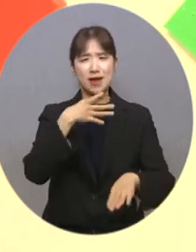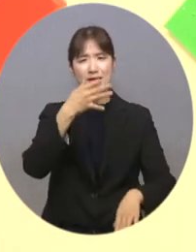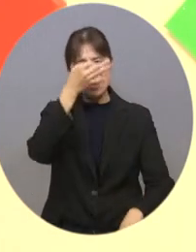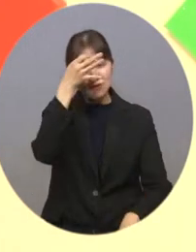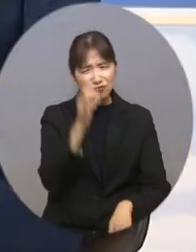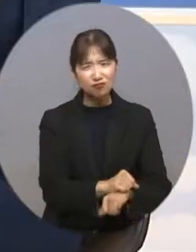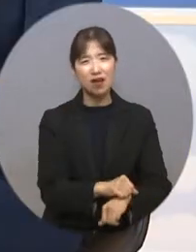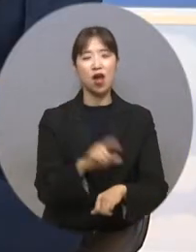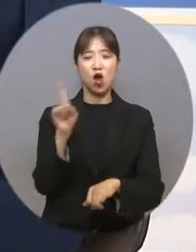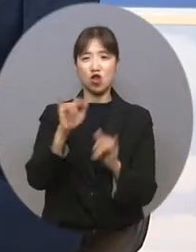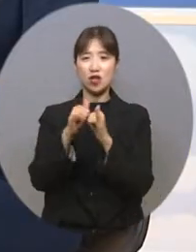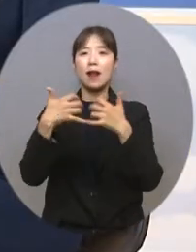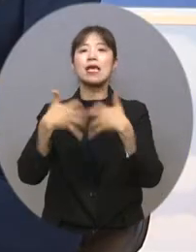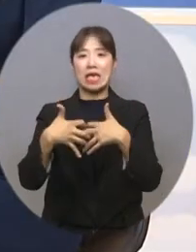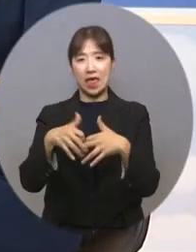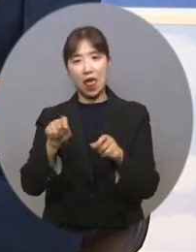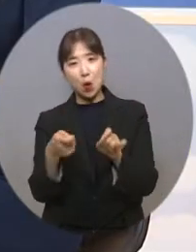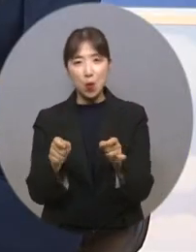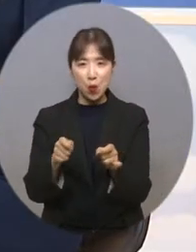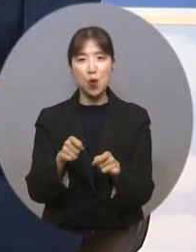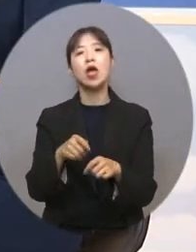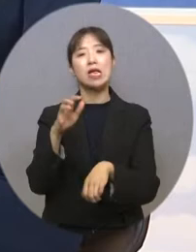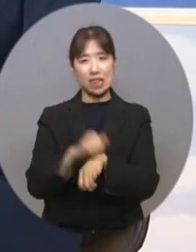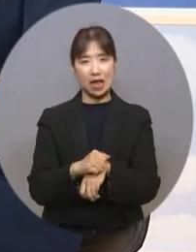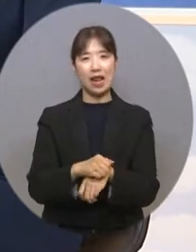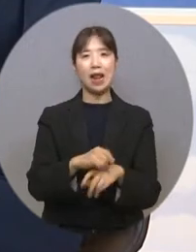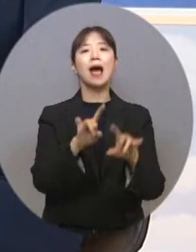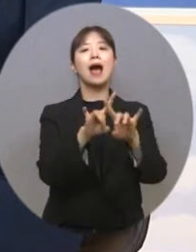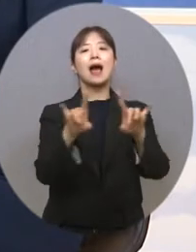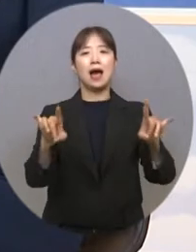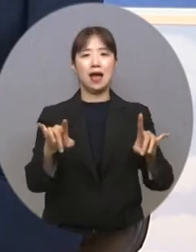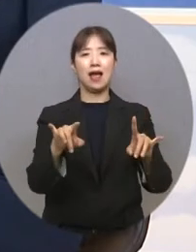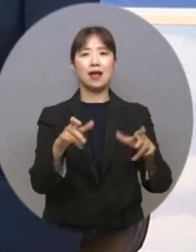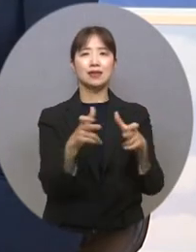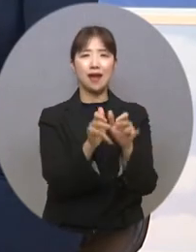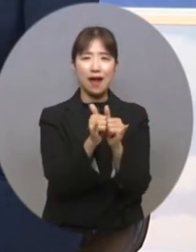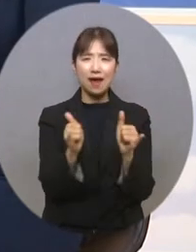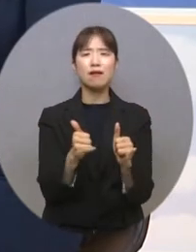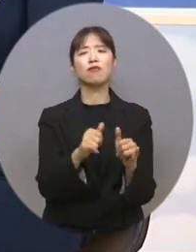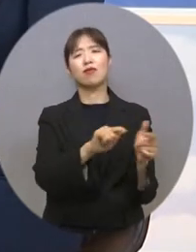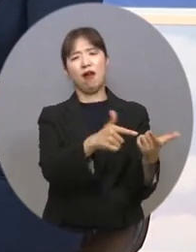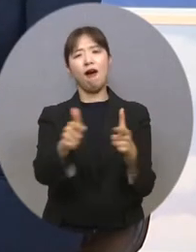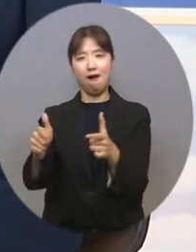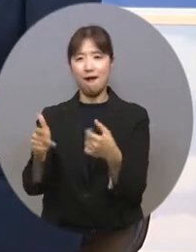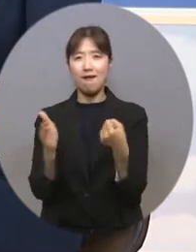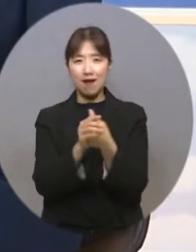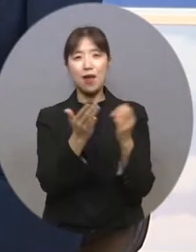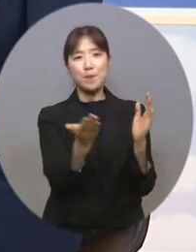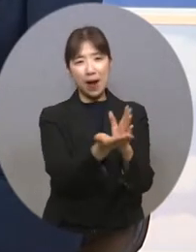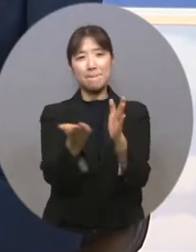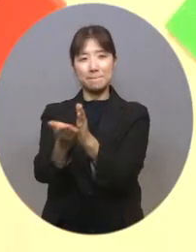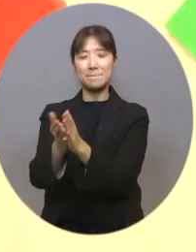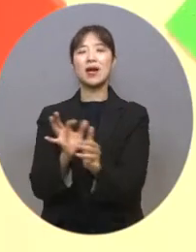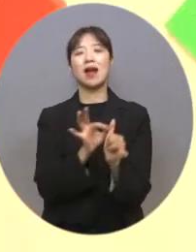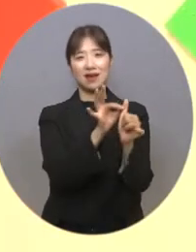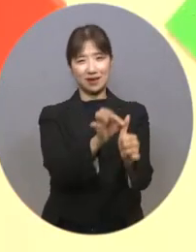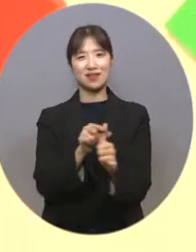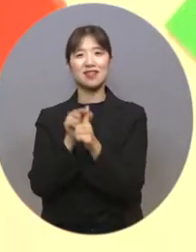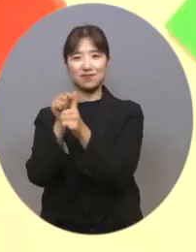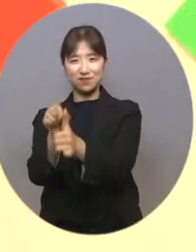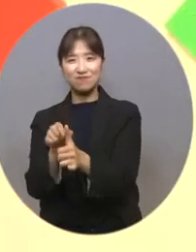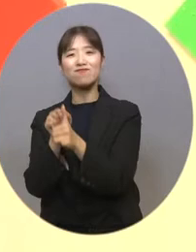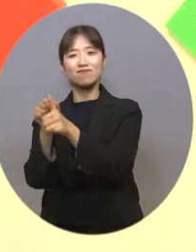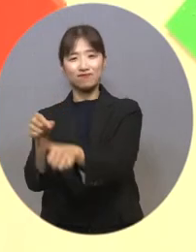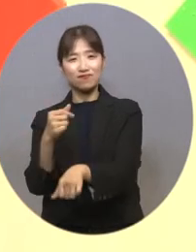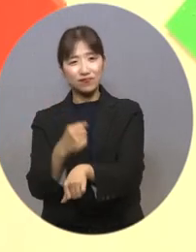어떤 부분들 기계를 다룰 수 있는 부분들, 그런 부분들을 각각의 이제 직무에 맞게끔 배치를 한다는 것입니다. 그래서